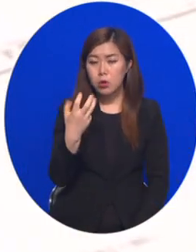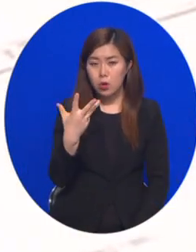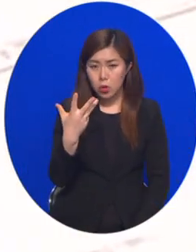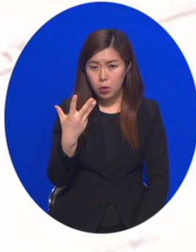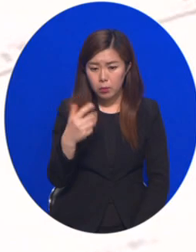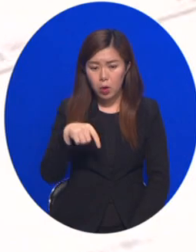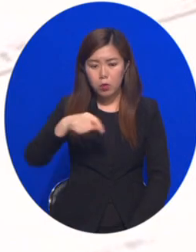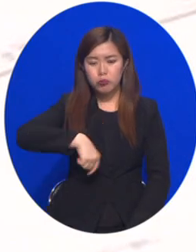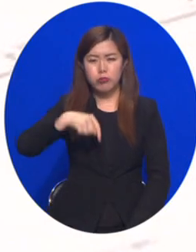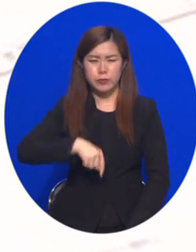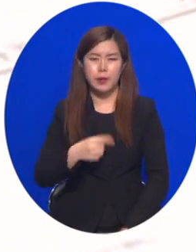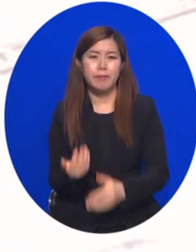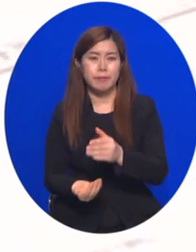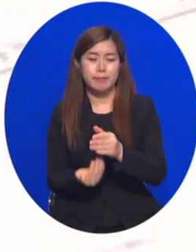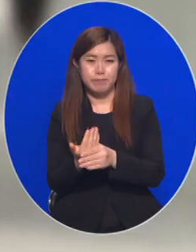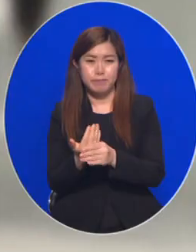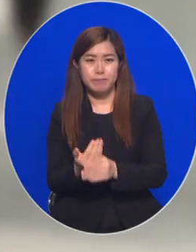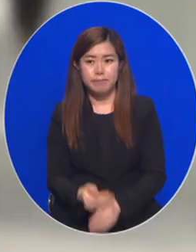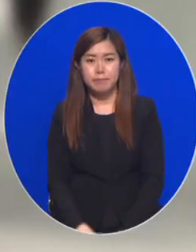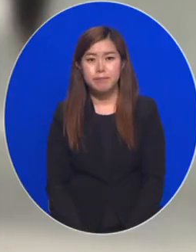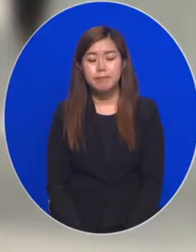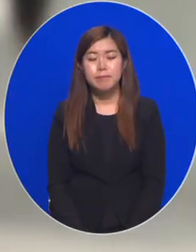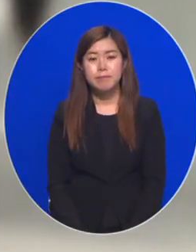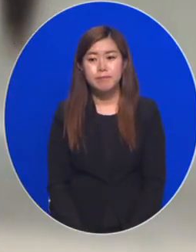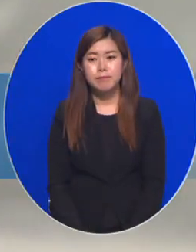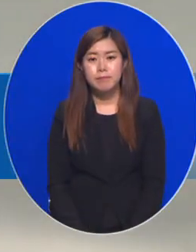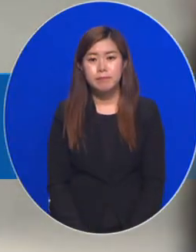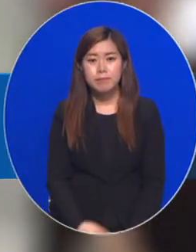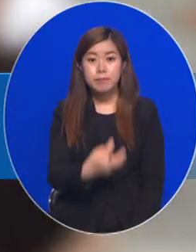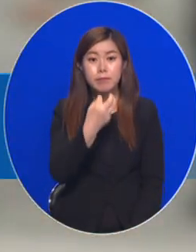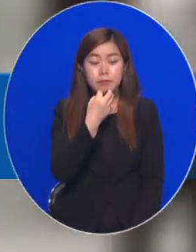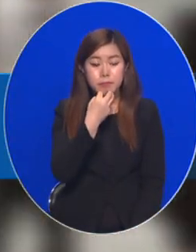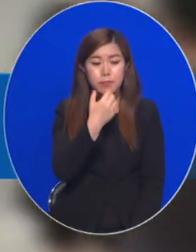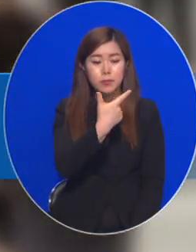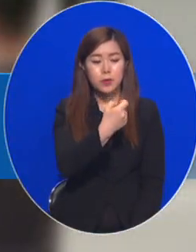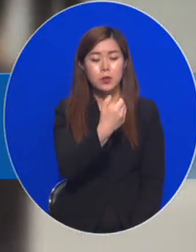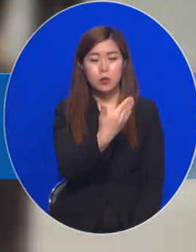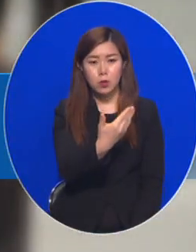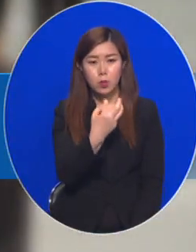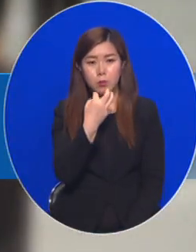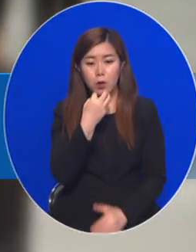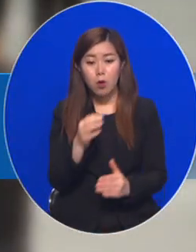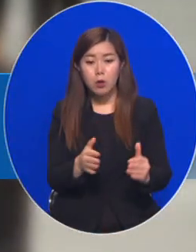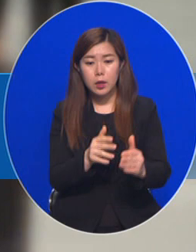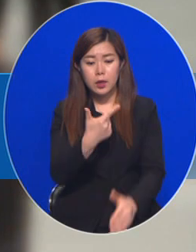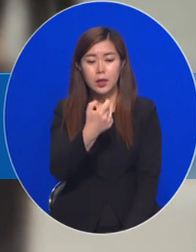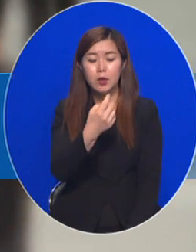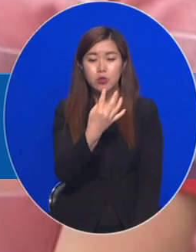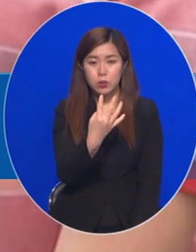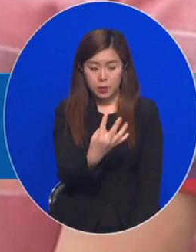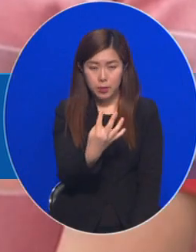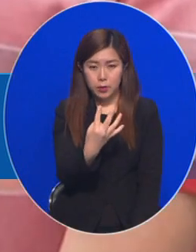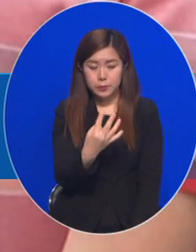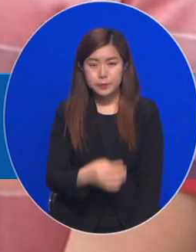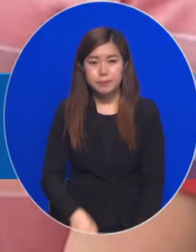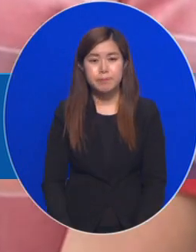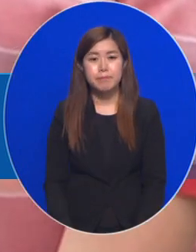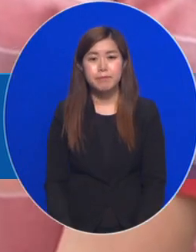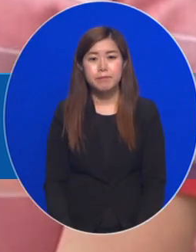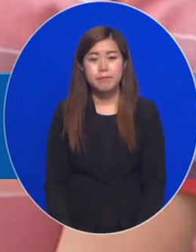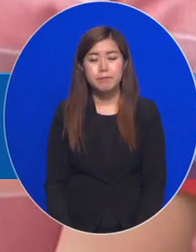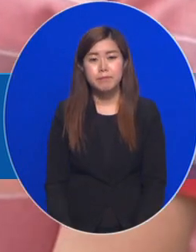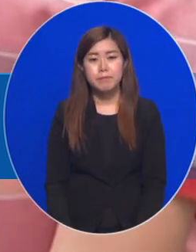지역 발생 사례로 집계됐습니다. 지역별로는 서울 69명, 경기 64명 등 수도권에서 주로